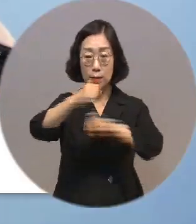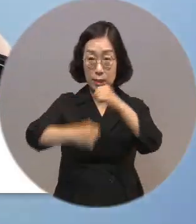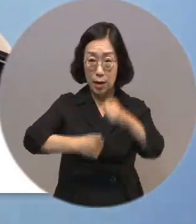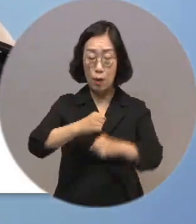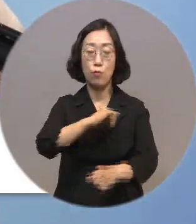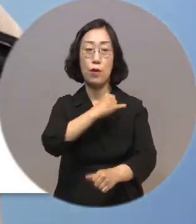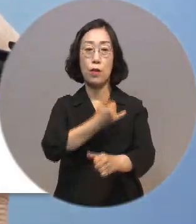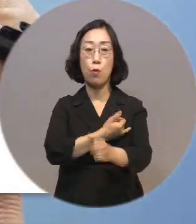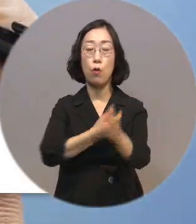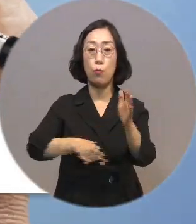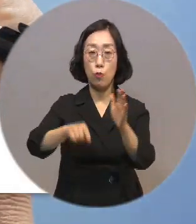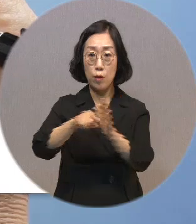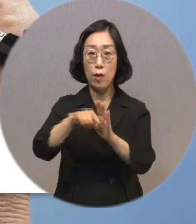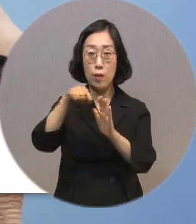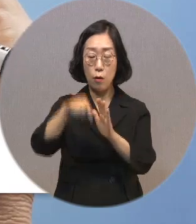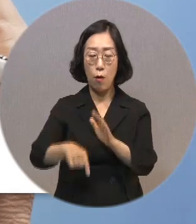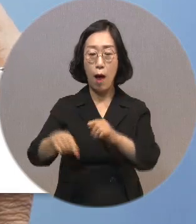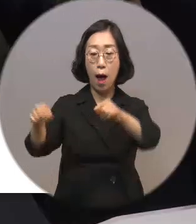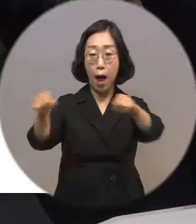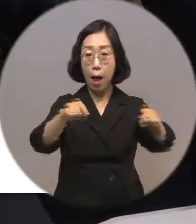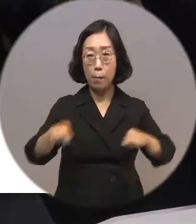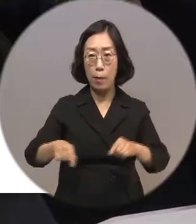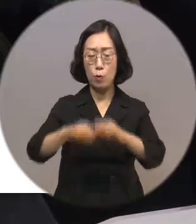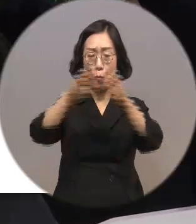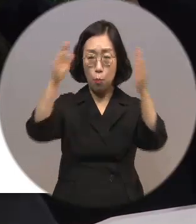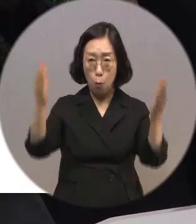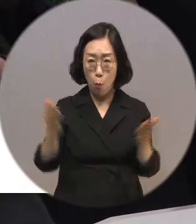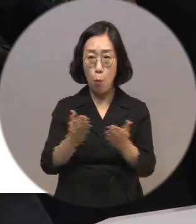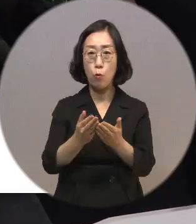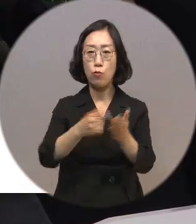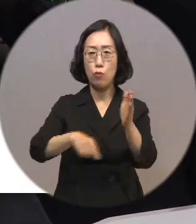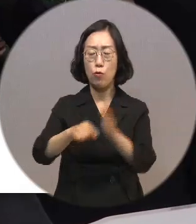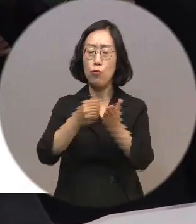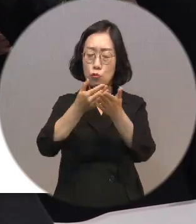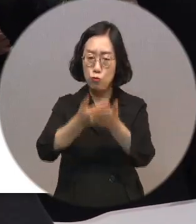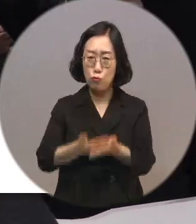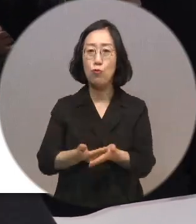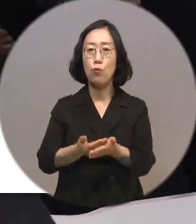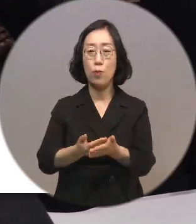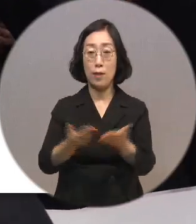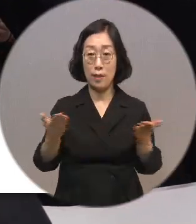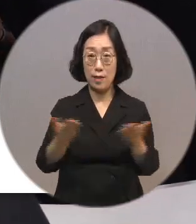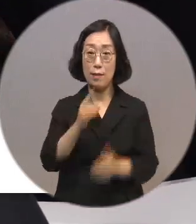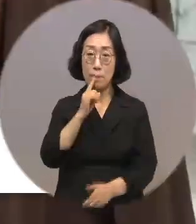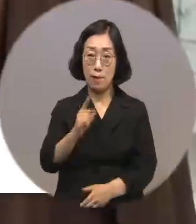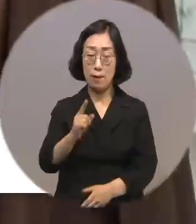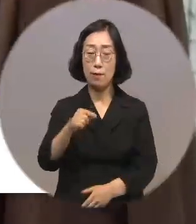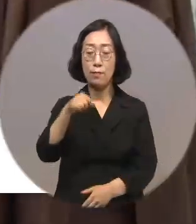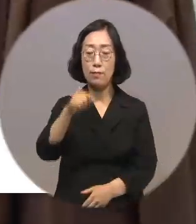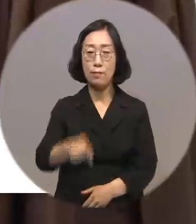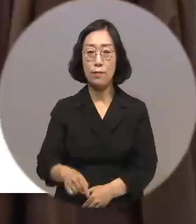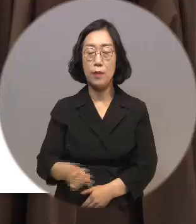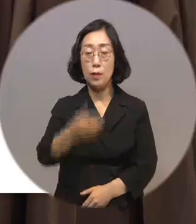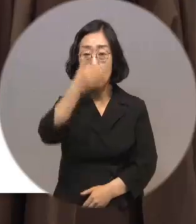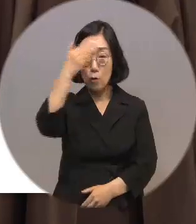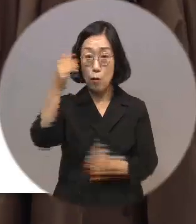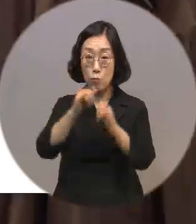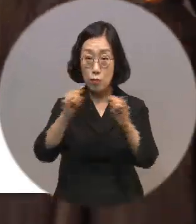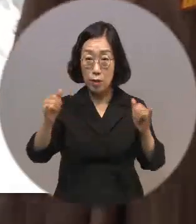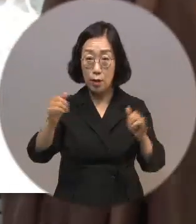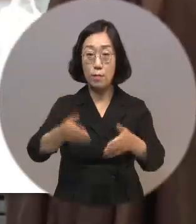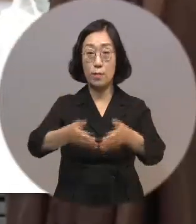누리는 통일을 만들어감에 있어 무엇보다 중요한 일이라고 강조했습니다. 이번 행사는 2030 청년들이